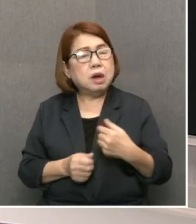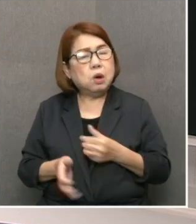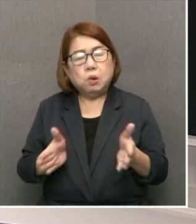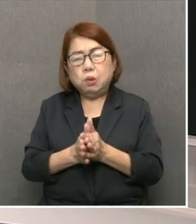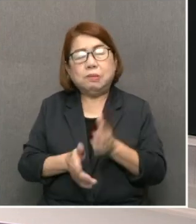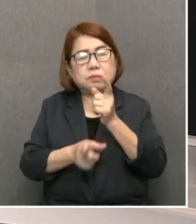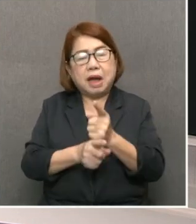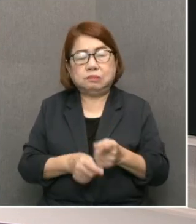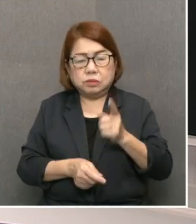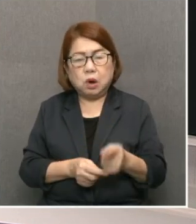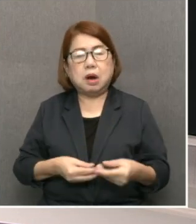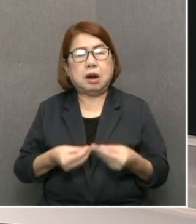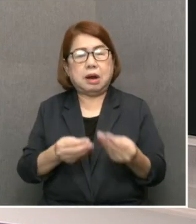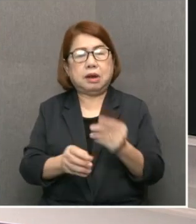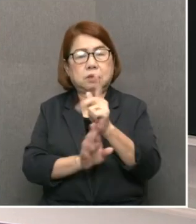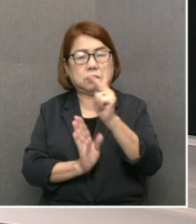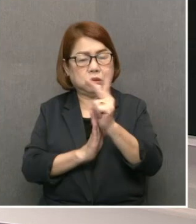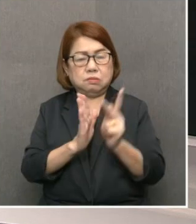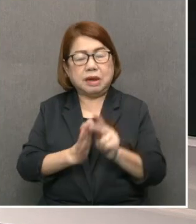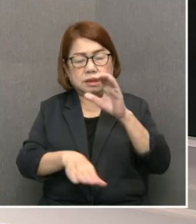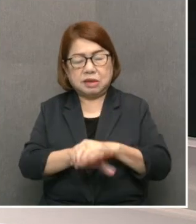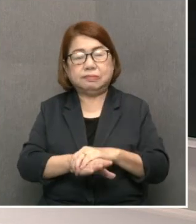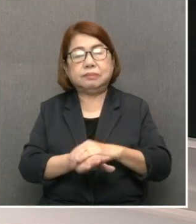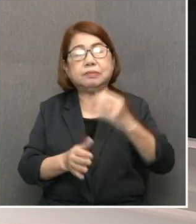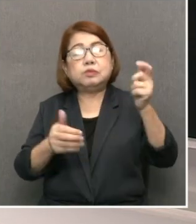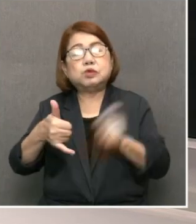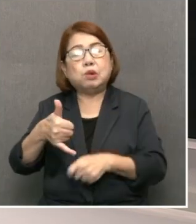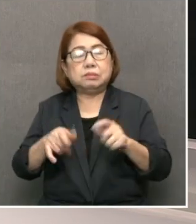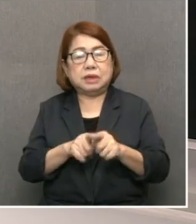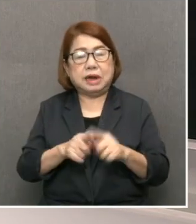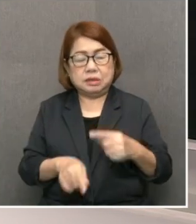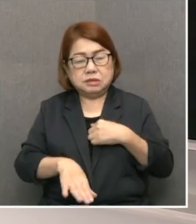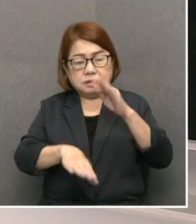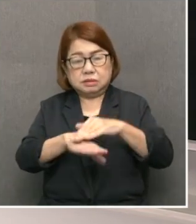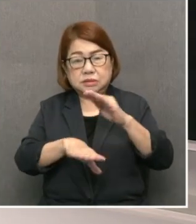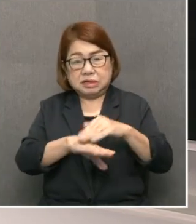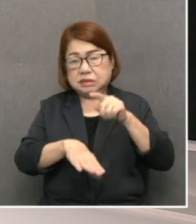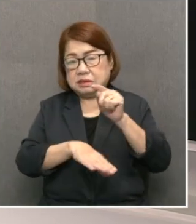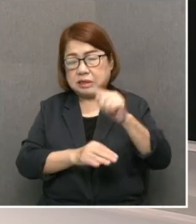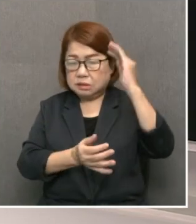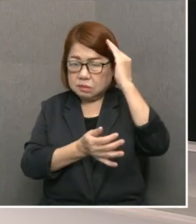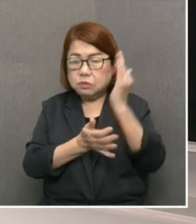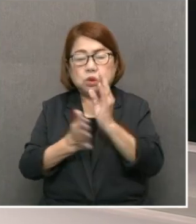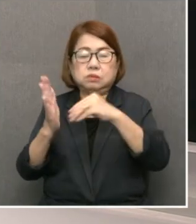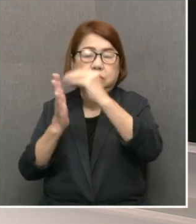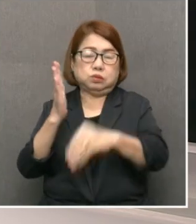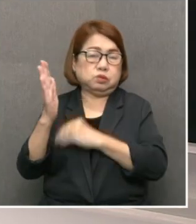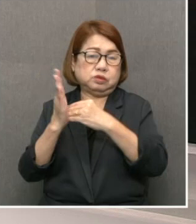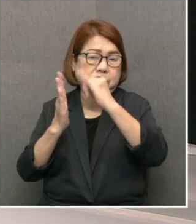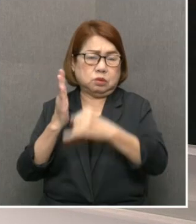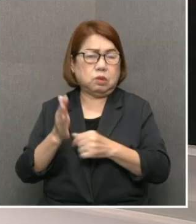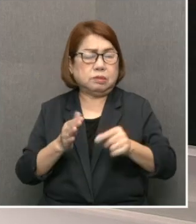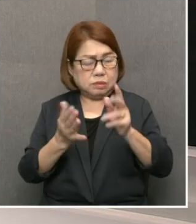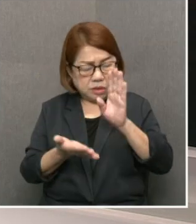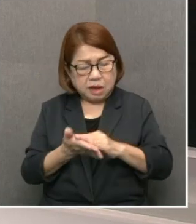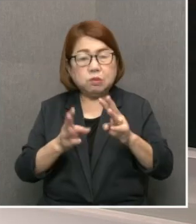การต้องได้รับโทษตามกฎหมายนะคะสิ่งหนึ่งที่ท่านทำก็คือกำชับตำรวจทั่วประเทศเน้นย้ำเลยเรื่องนี้เป็นเรื่องใหญ่เป็นวาระ